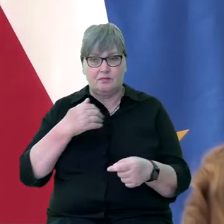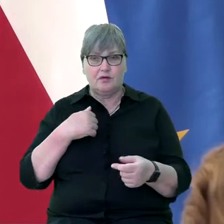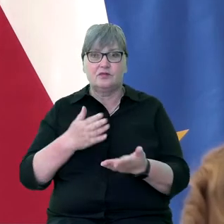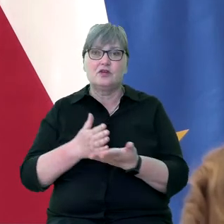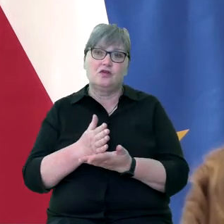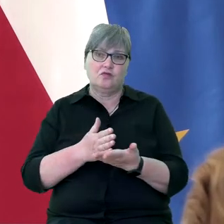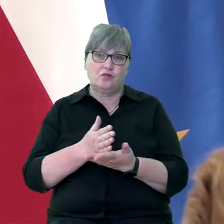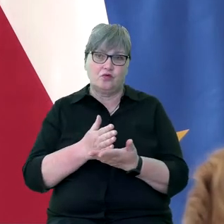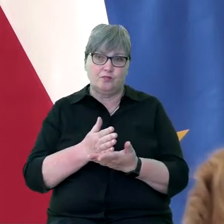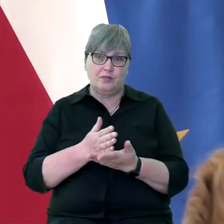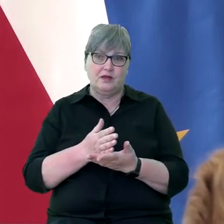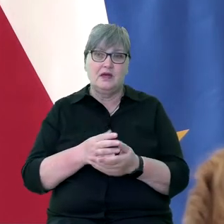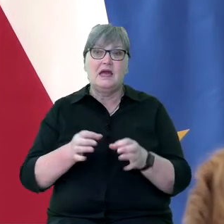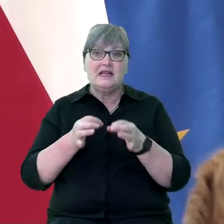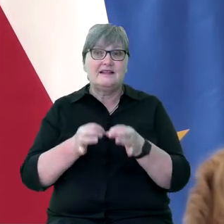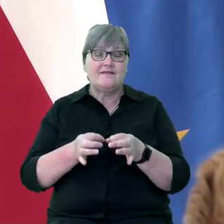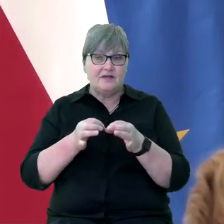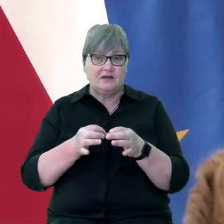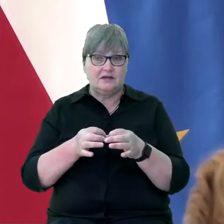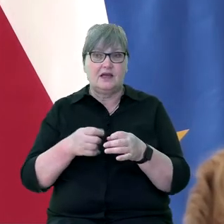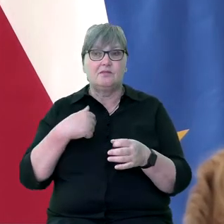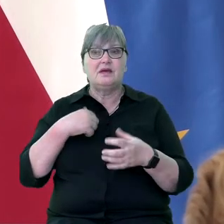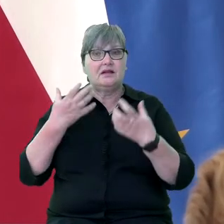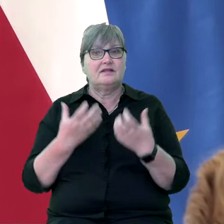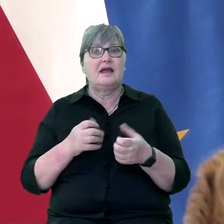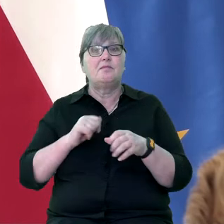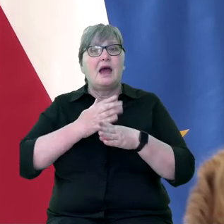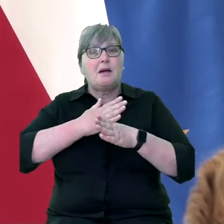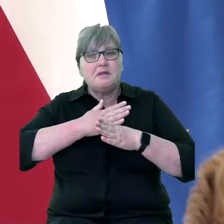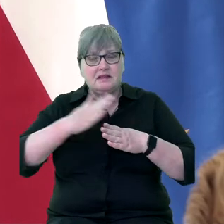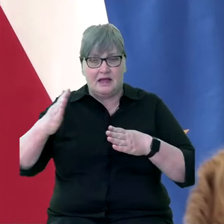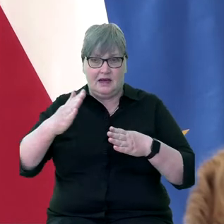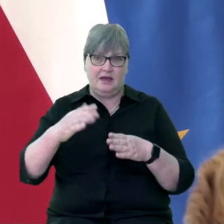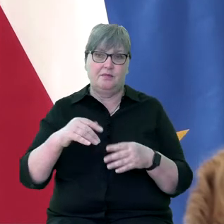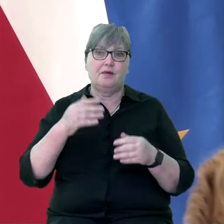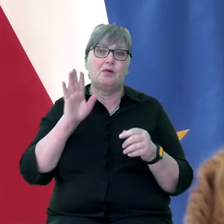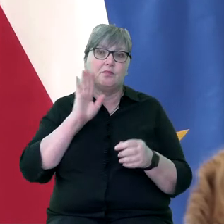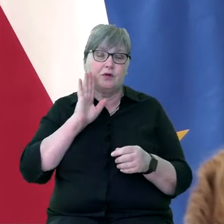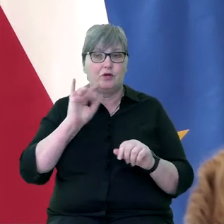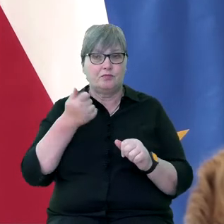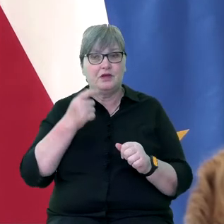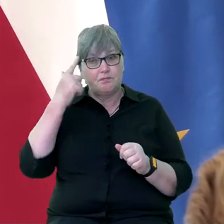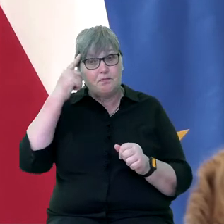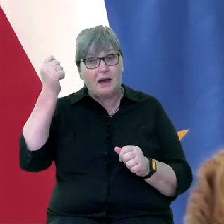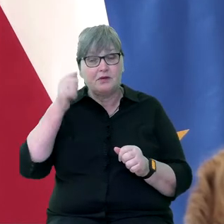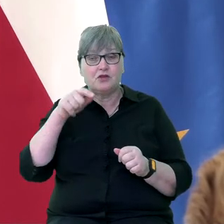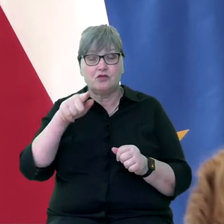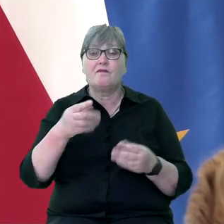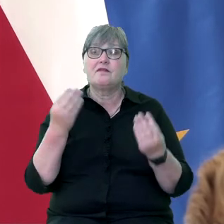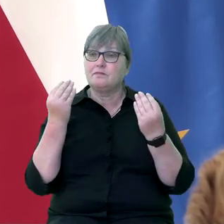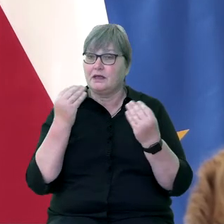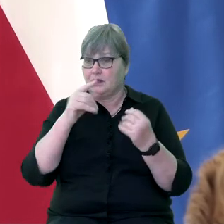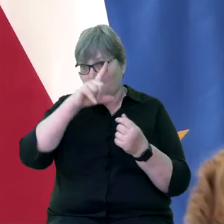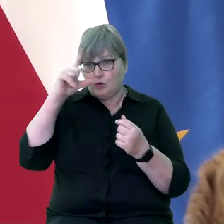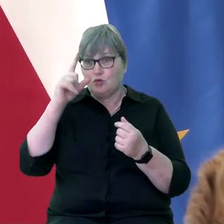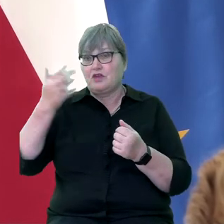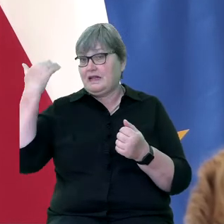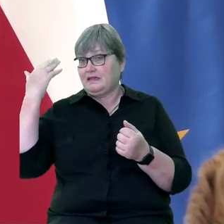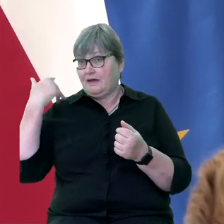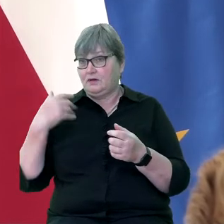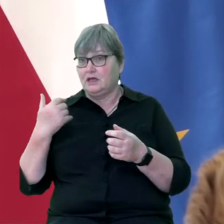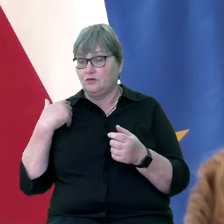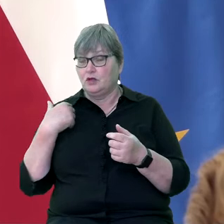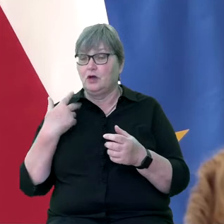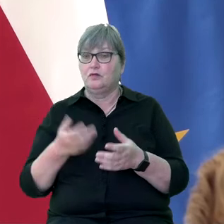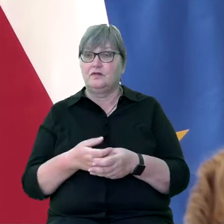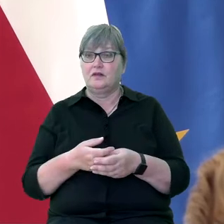je utrwalać i pielęgnować. Podobnie jak pamięć o wspaniałych ludziach tamtych lat. Dlatego